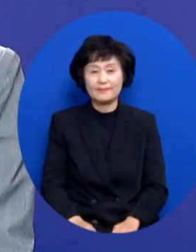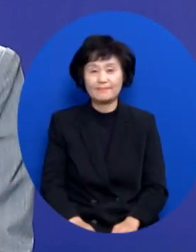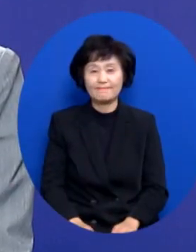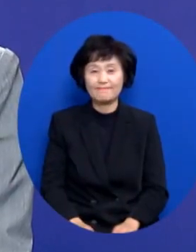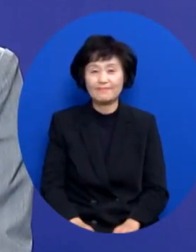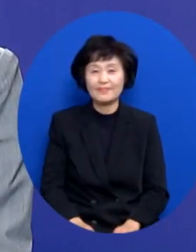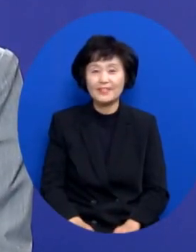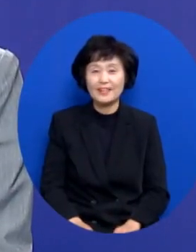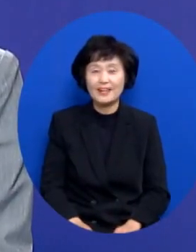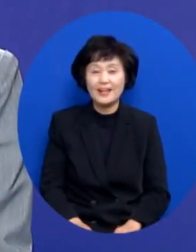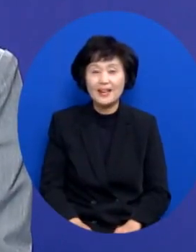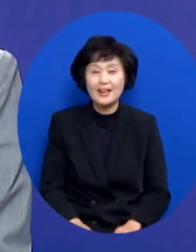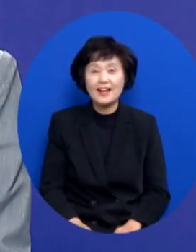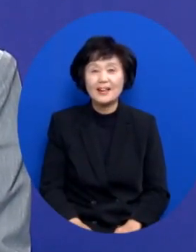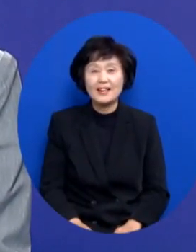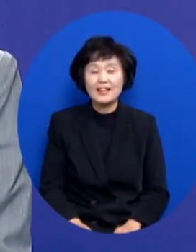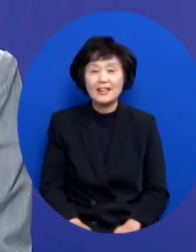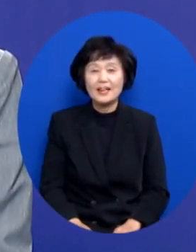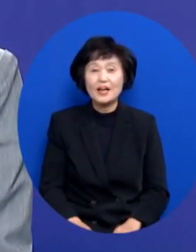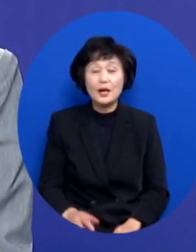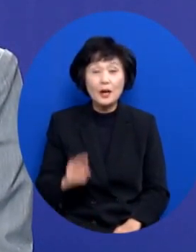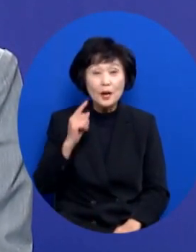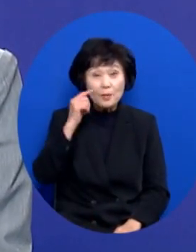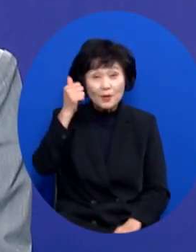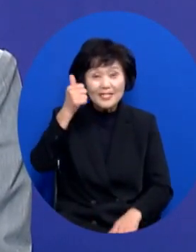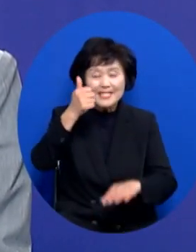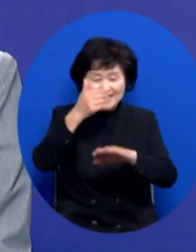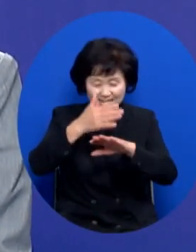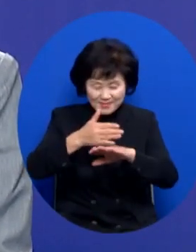네 오늘 인터뷰는 여기서 마무리하도록 하겠습니다 목사님 고맙습니다